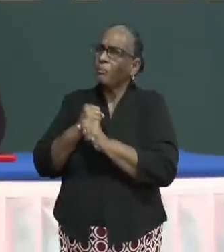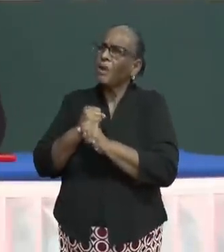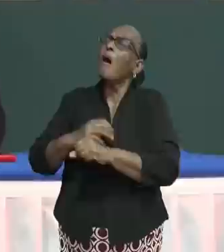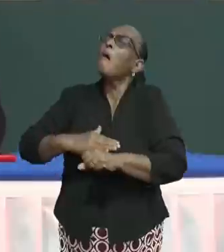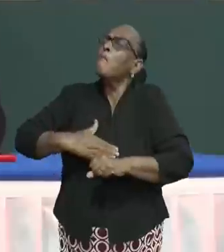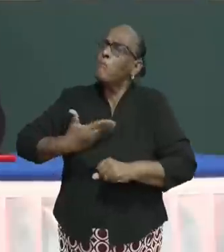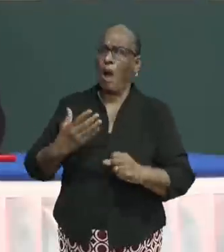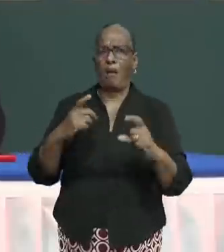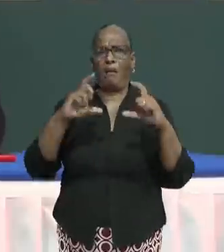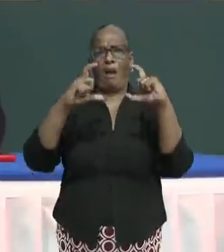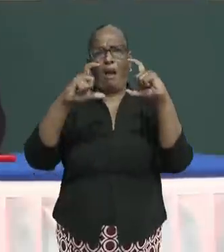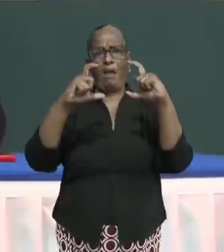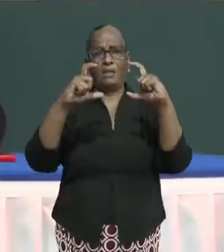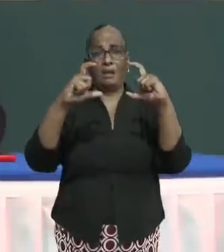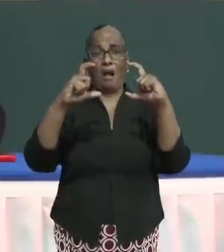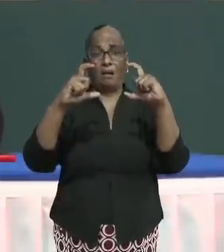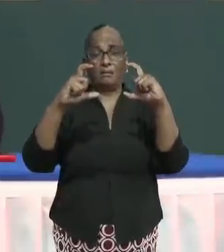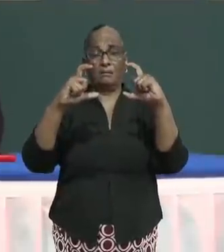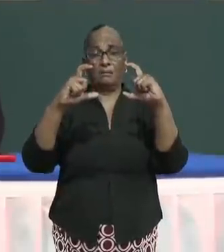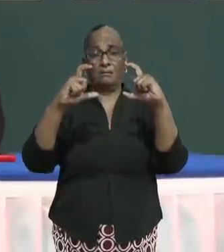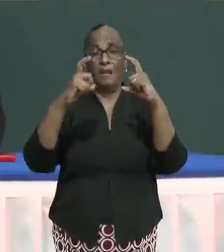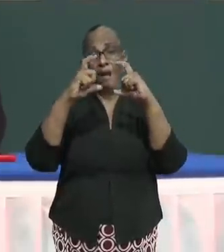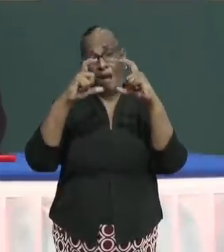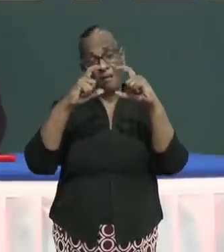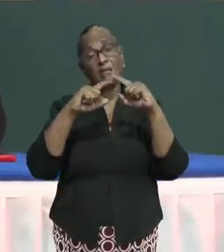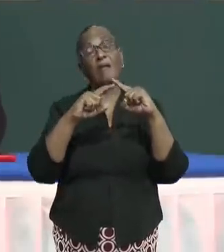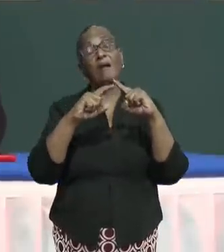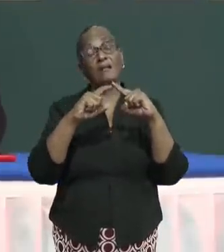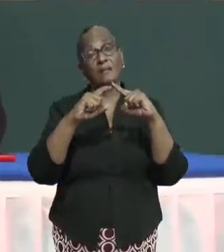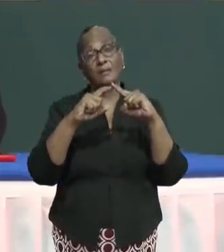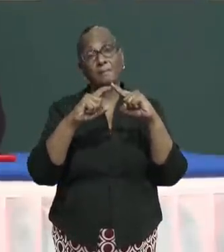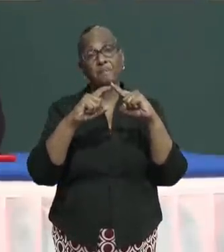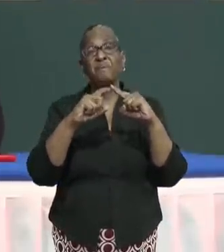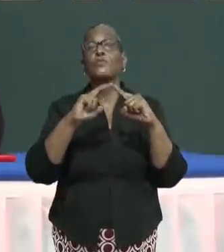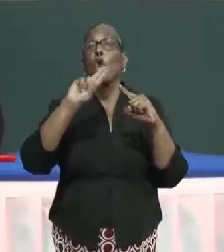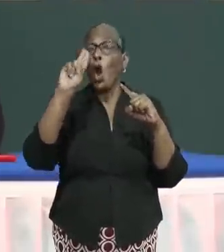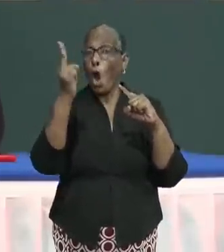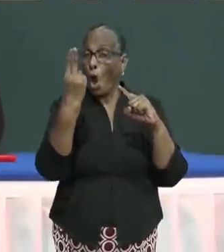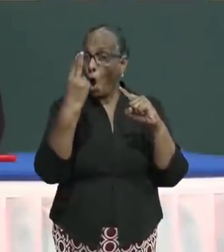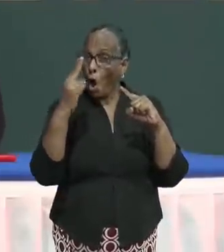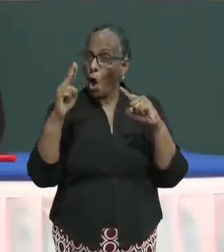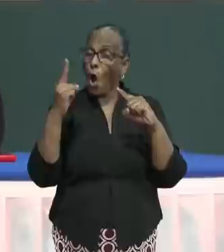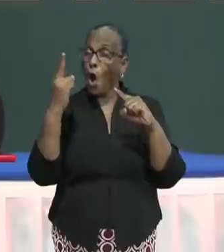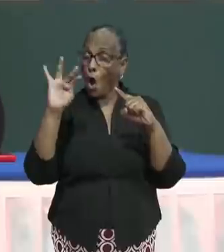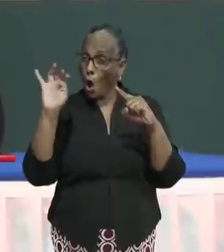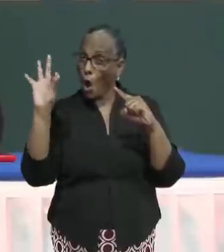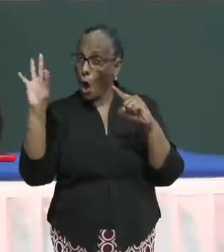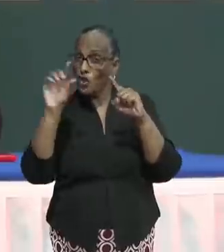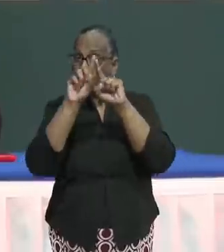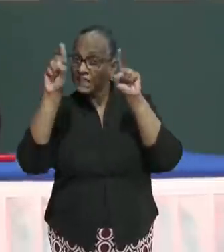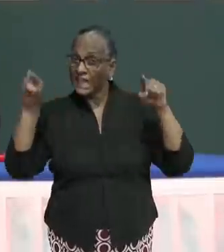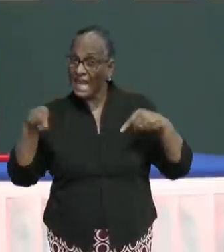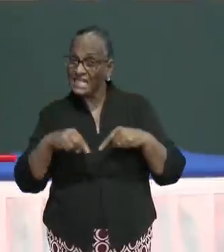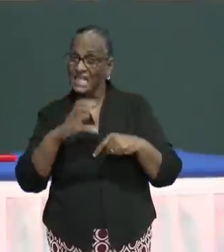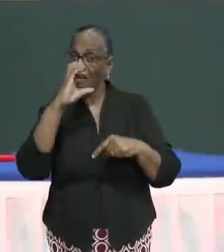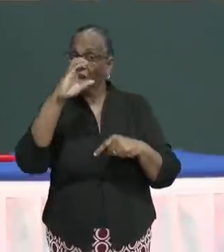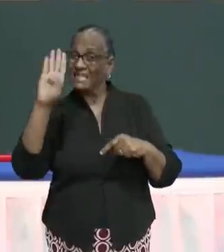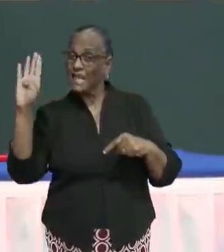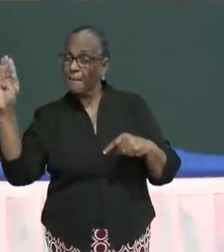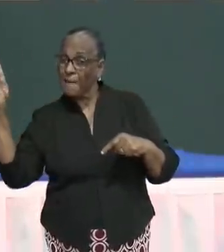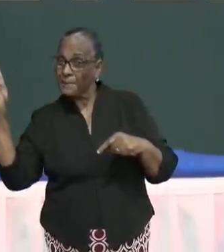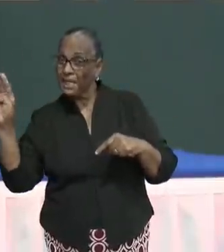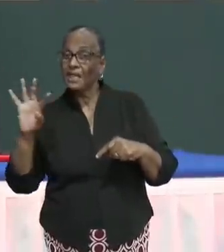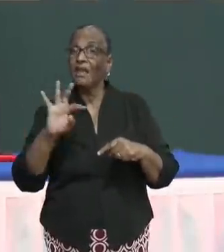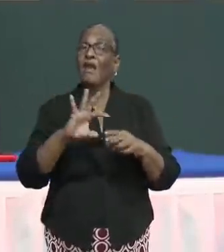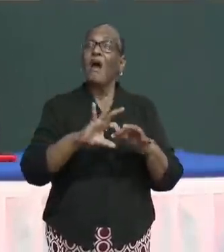kaart leks te ik ba ID kaart dat gezehns uittreksel van uittreksel van familie